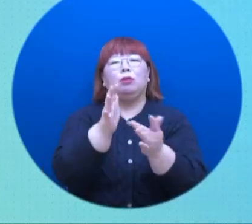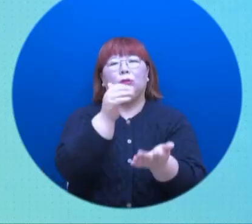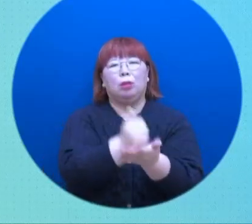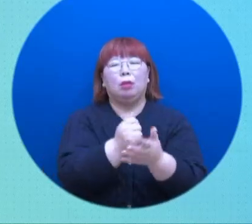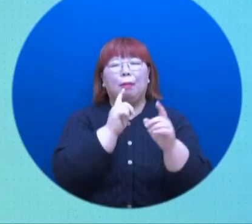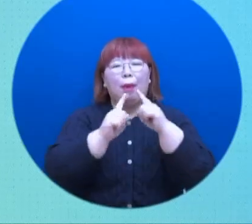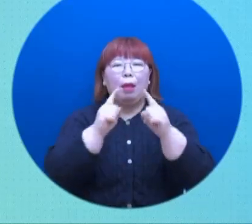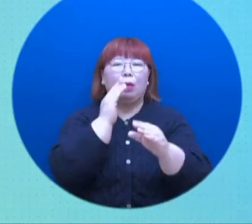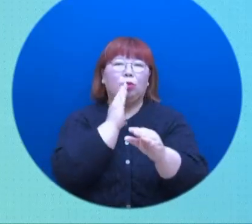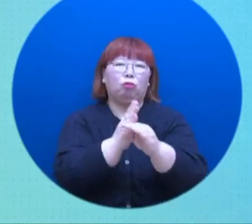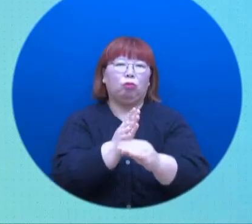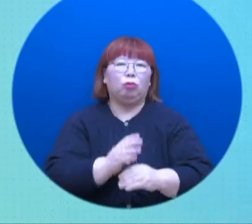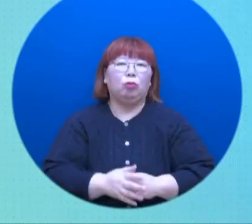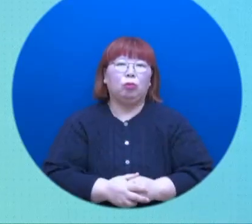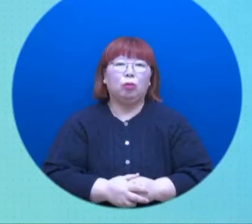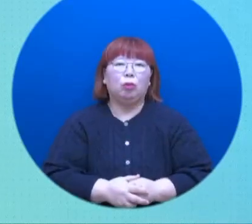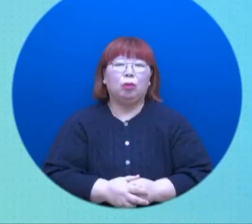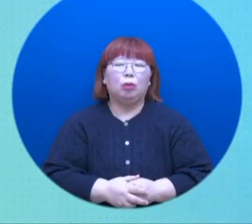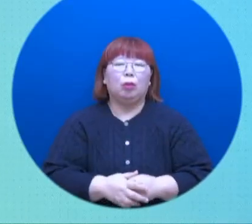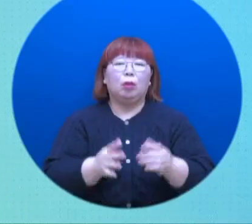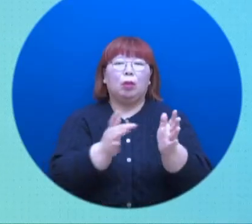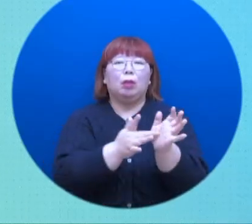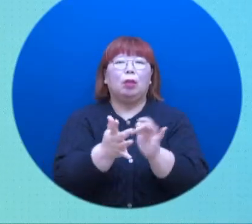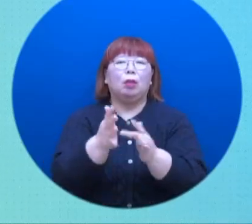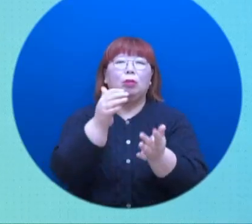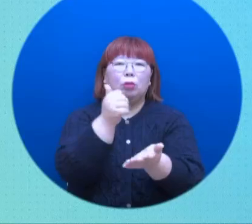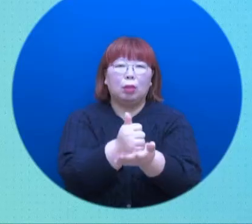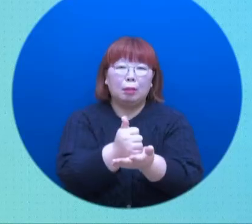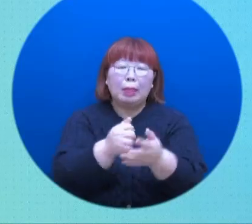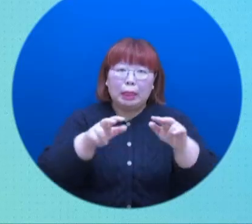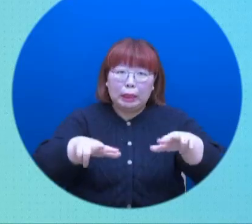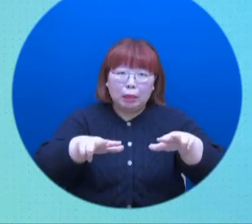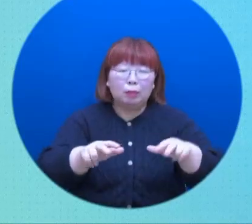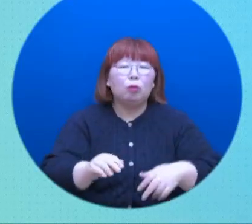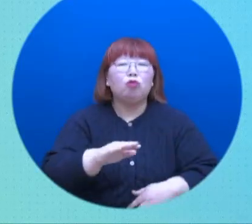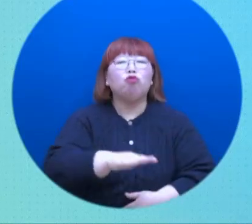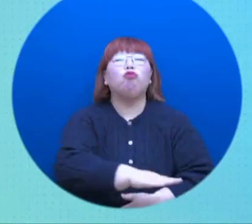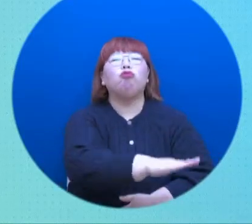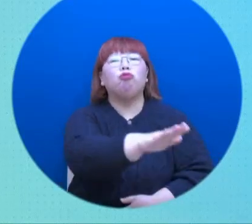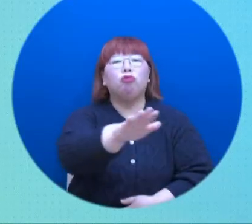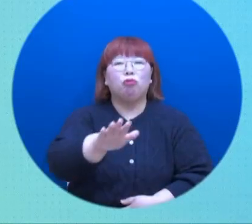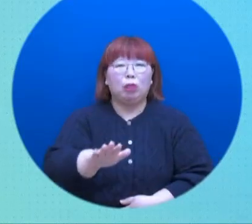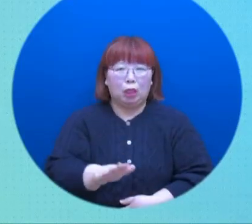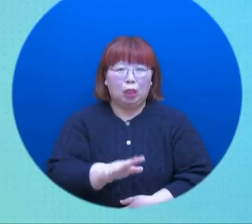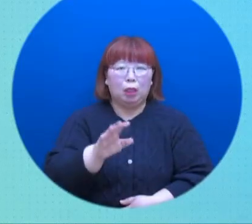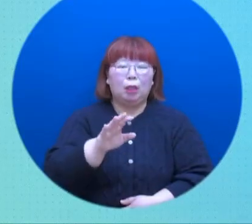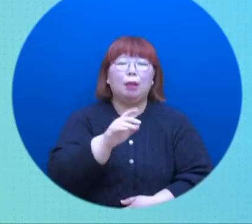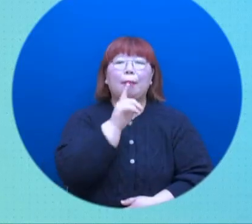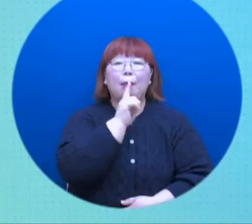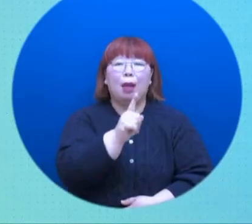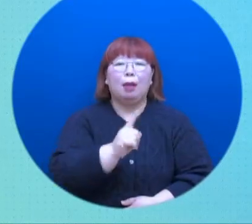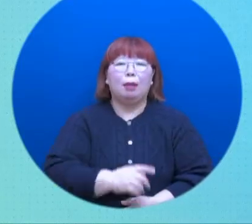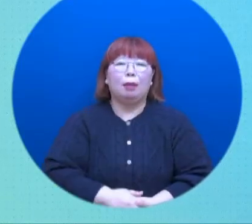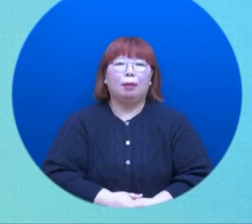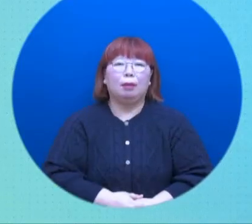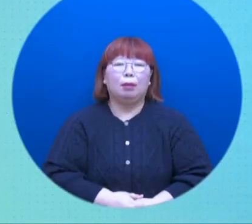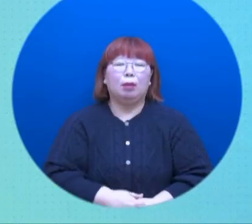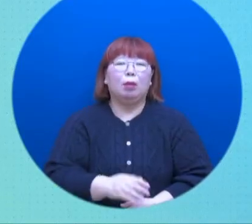예수님이십니다. 이 예수님이 지금 우리라고 말하고 있어요. 그러면 이 우리